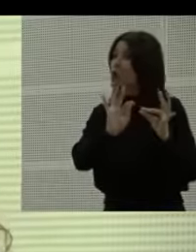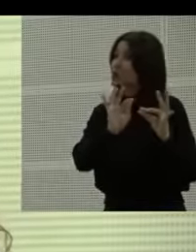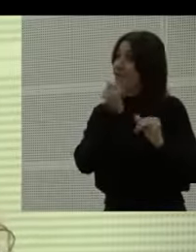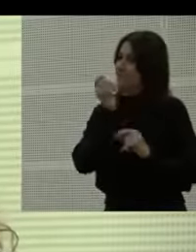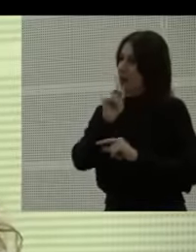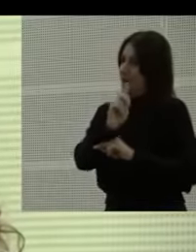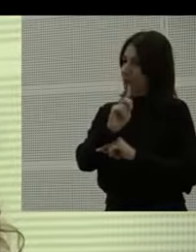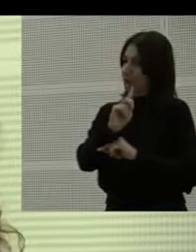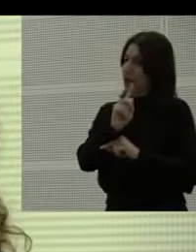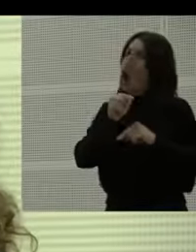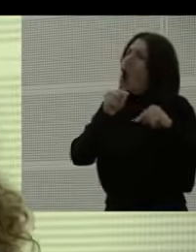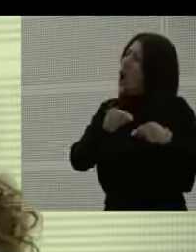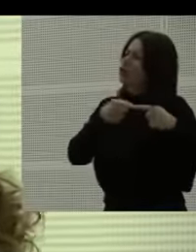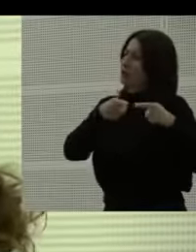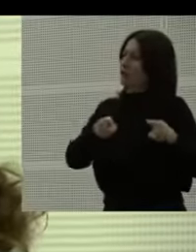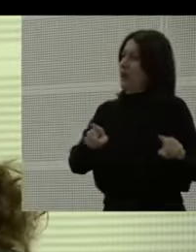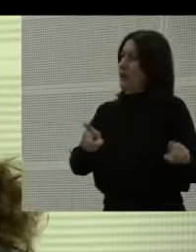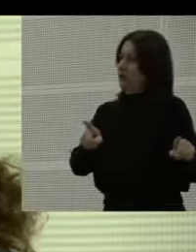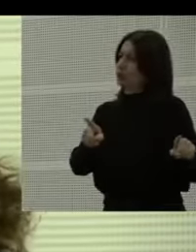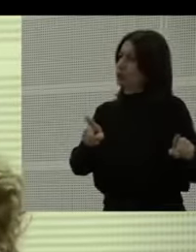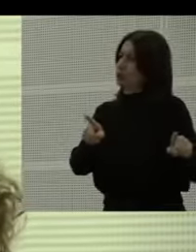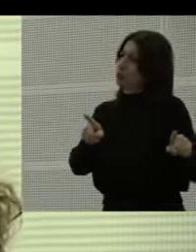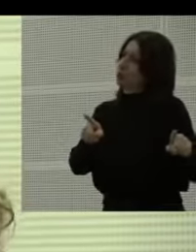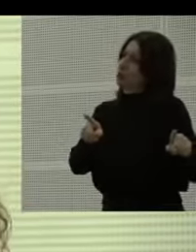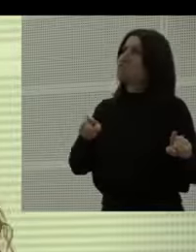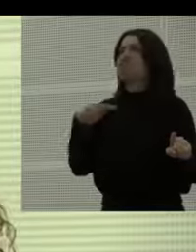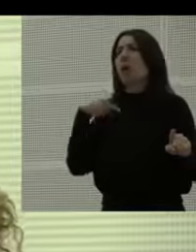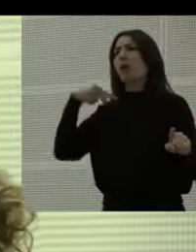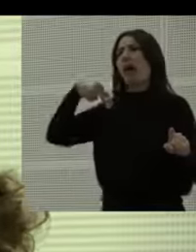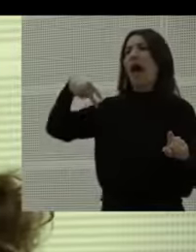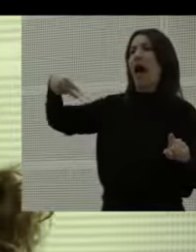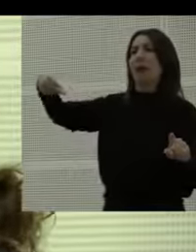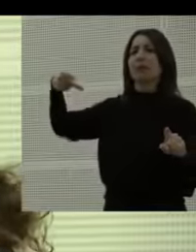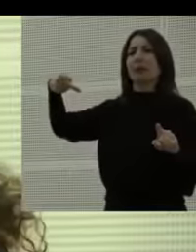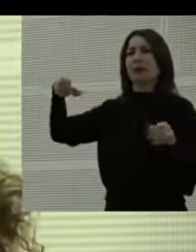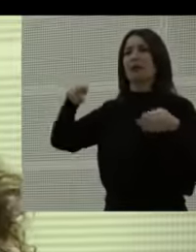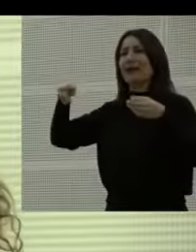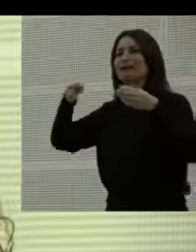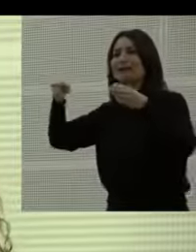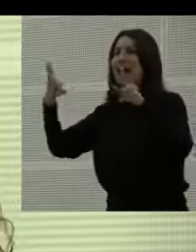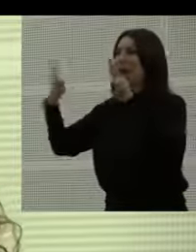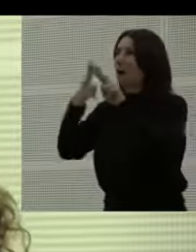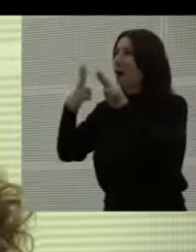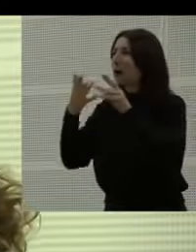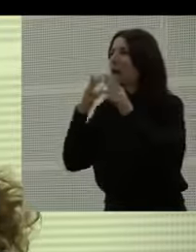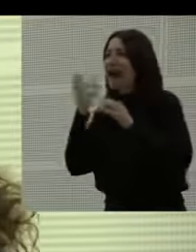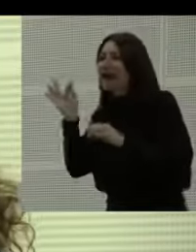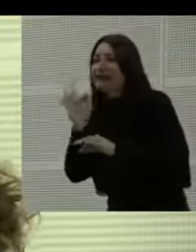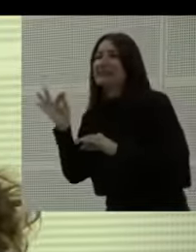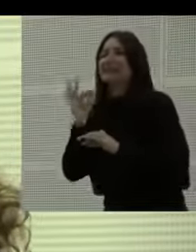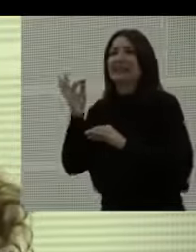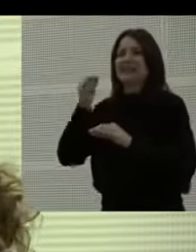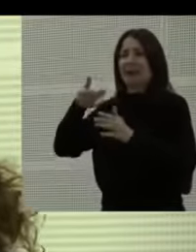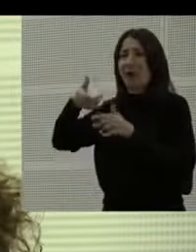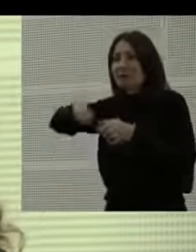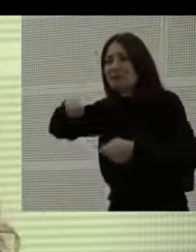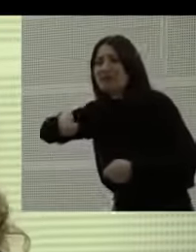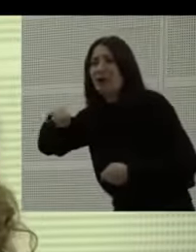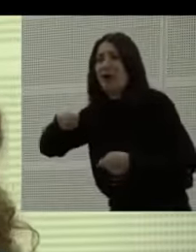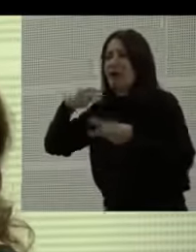facile. Oggi cammino per strada, incontro tanta gente carina, davvero tanti, che mi stringono la mano,